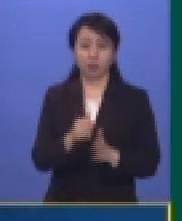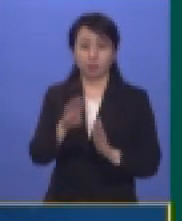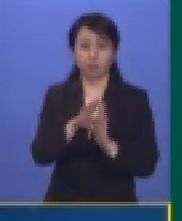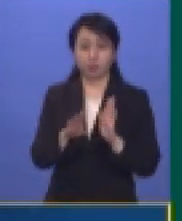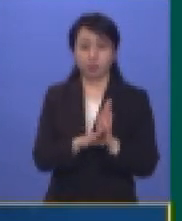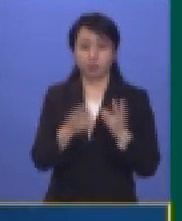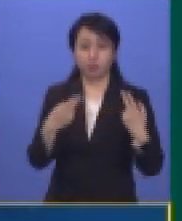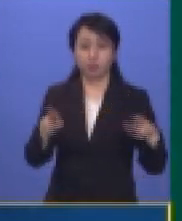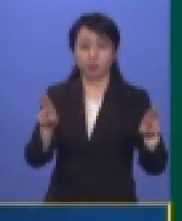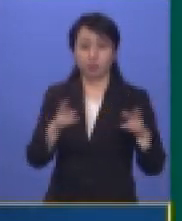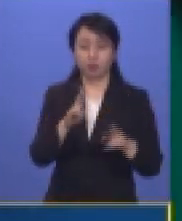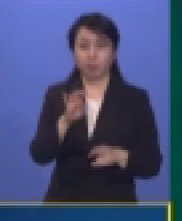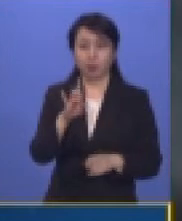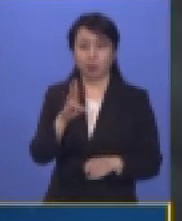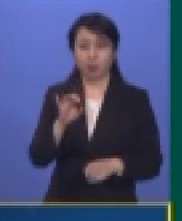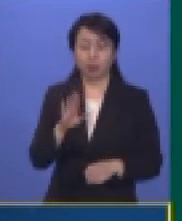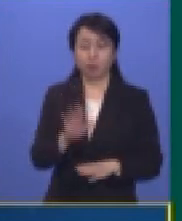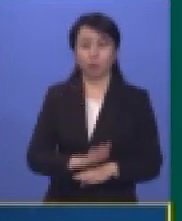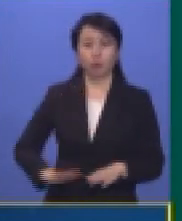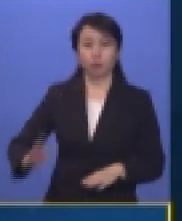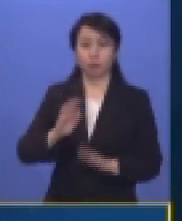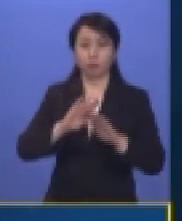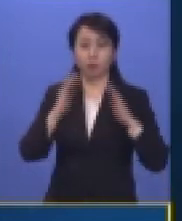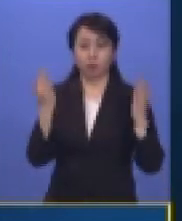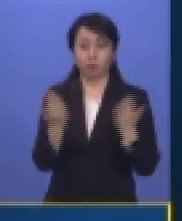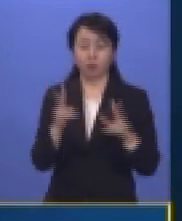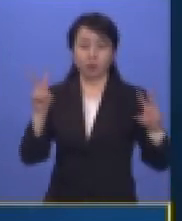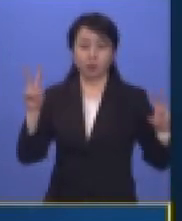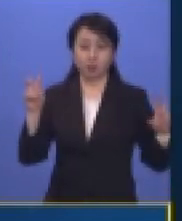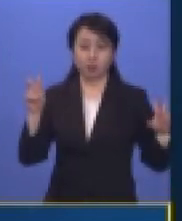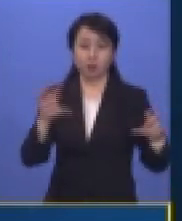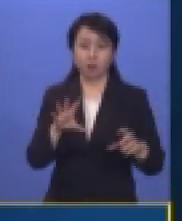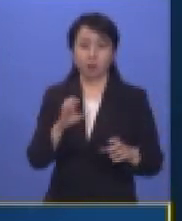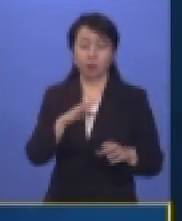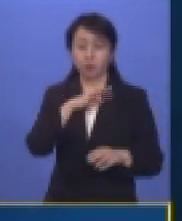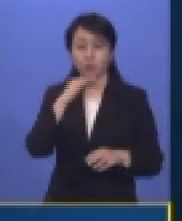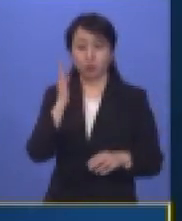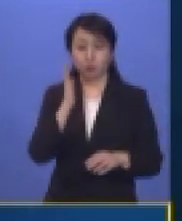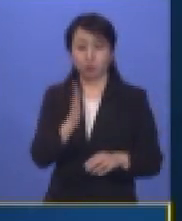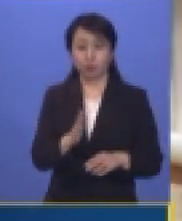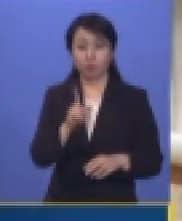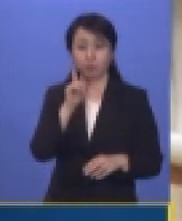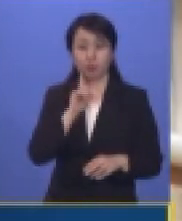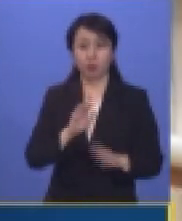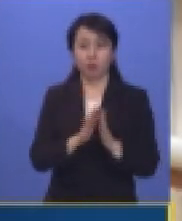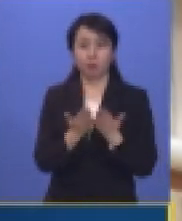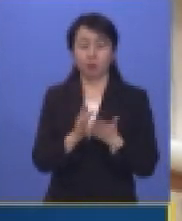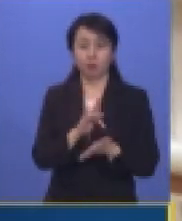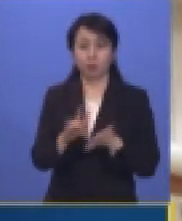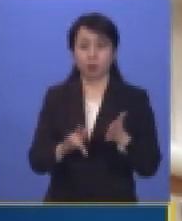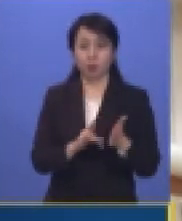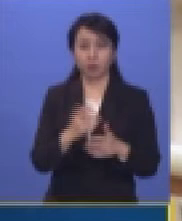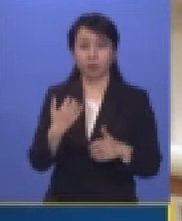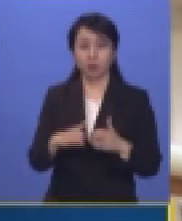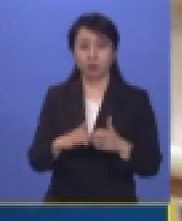и композитор Кайрат Байкенов. Площадь будет оформлена тематическими фотозонами. Многим придется по вкусу библиогород с летним